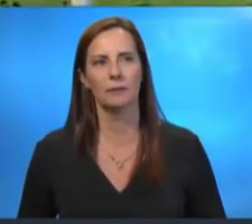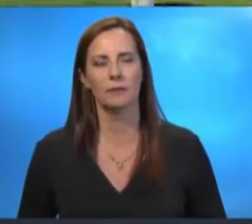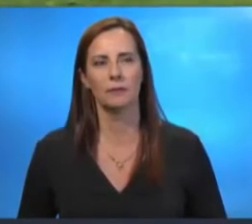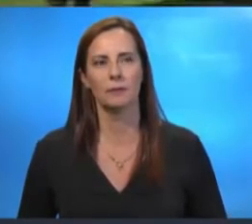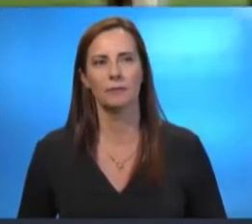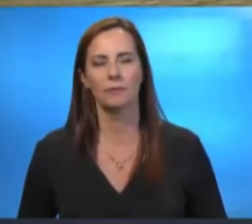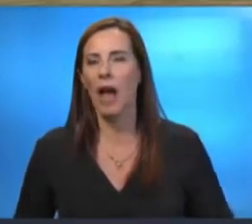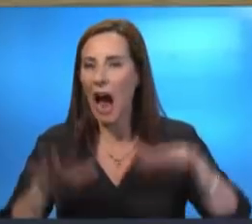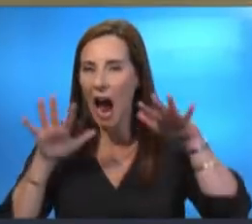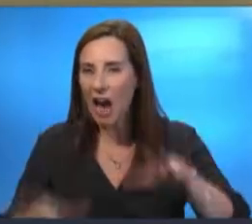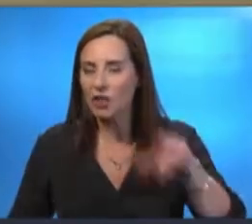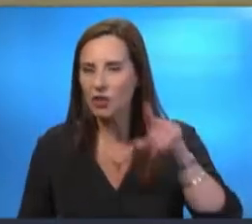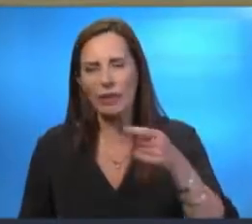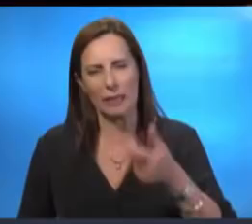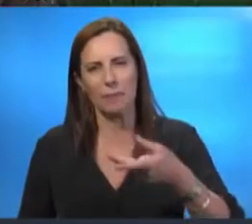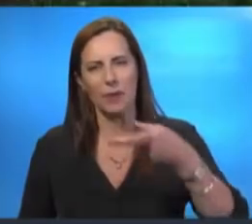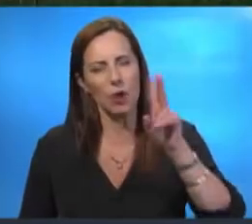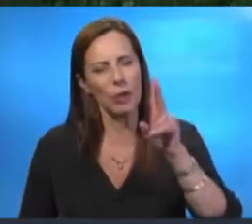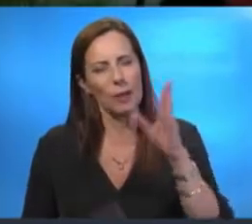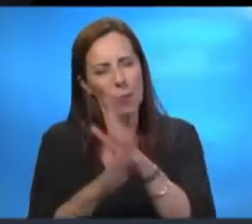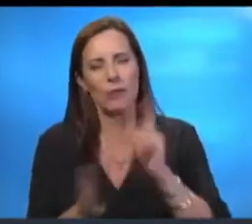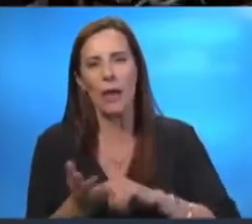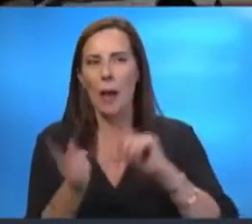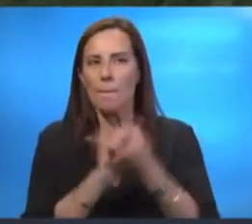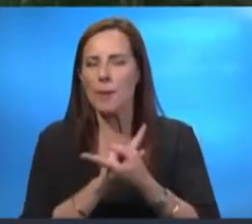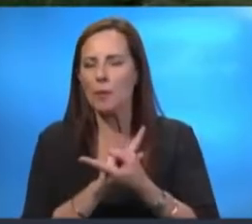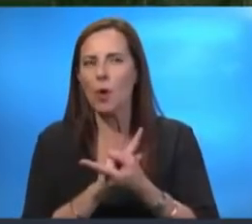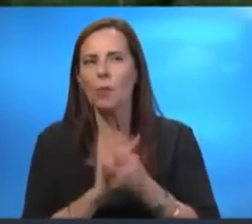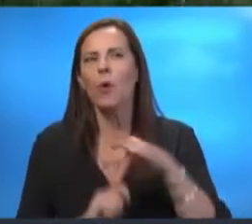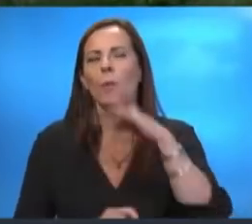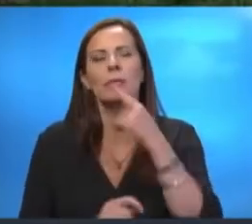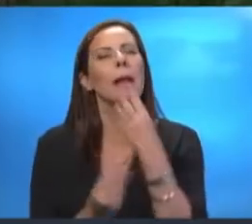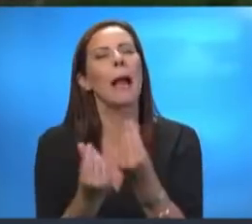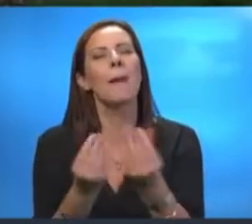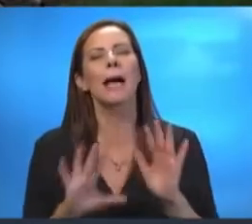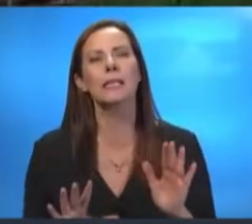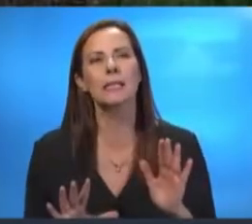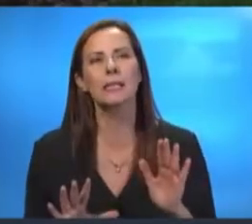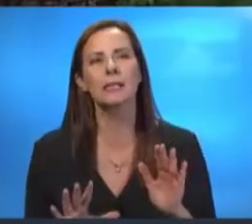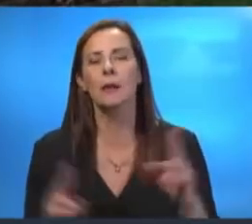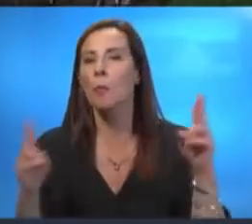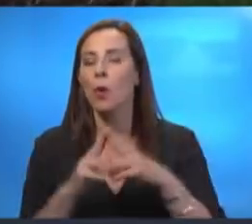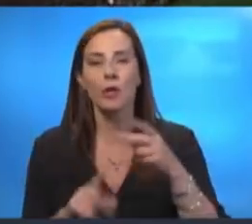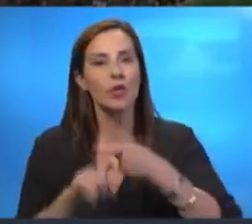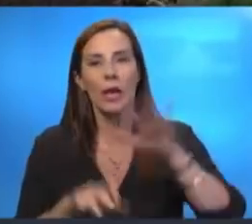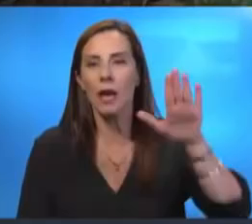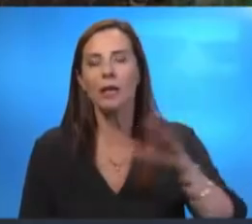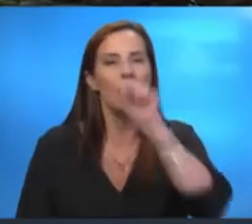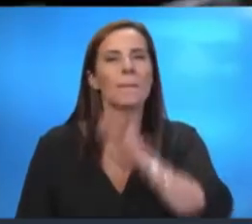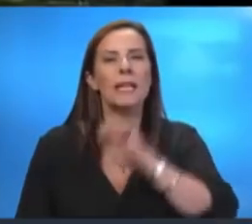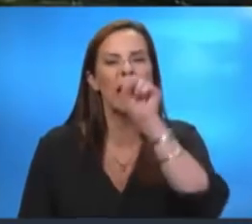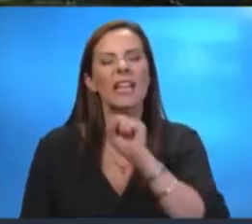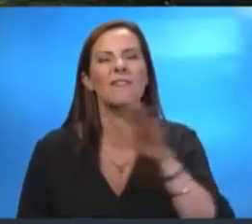האנטישמיות של נילן טיפה יותר חבויה. במקום הצרות הוא מסתפק ברמיזות. מתרועע עם נאצים, מתחנף לשוליים